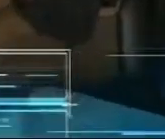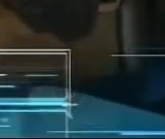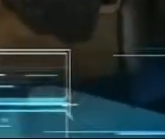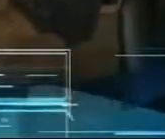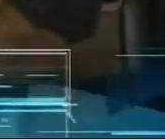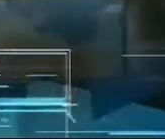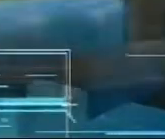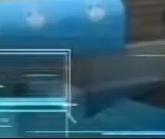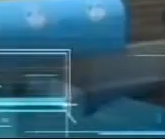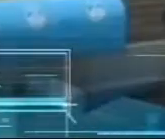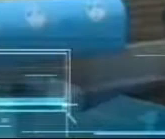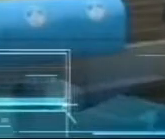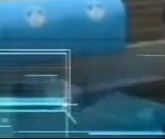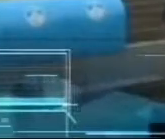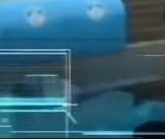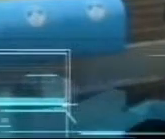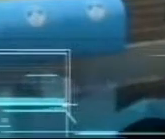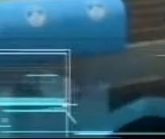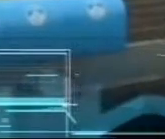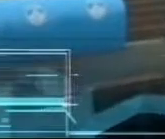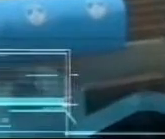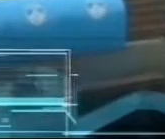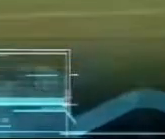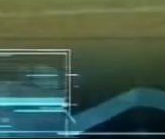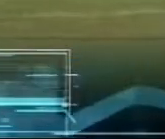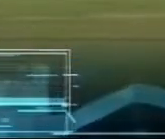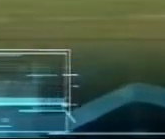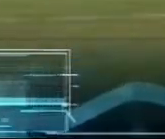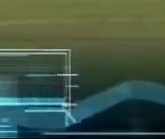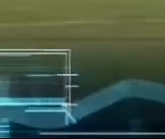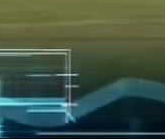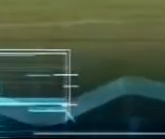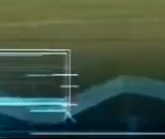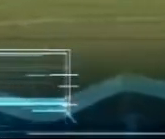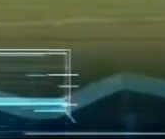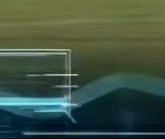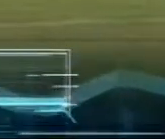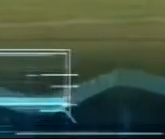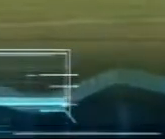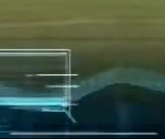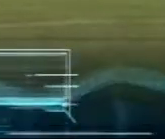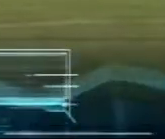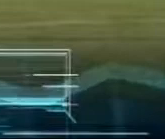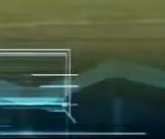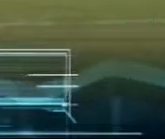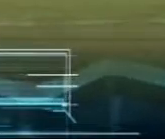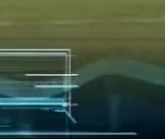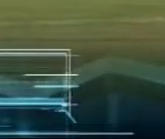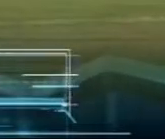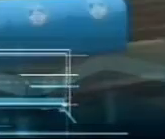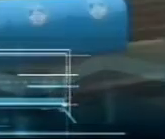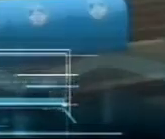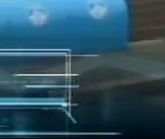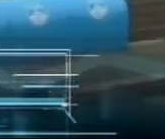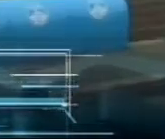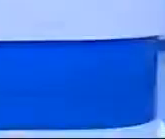нашего региона. Футбольный клуб «Алтай» одержал очередную уверенную победу. Игра с кустанайским «Тобол-М» завершилась